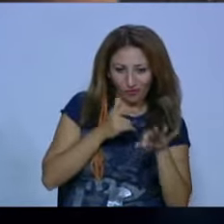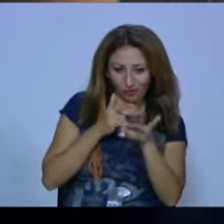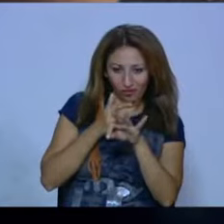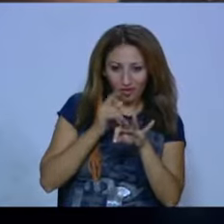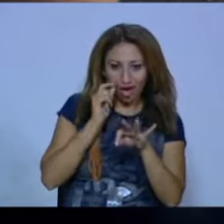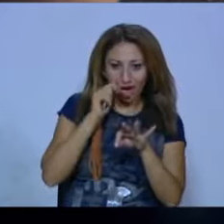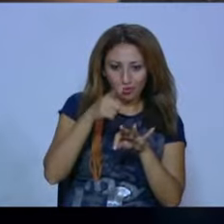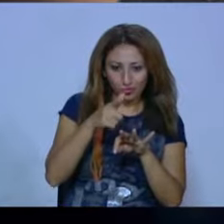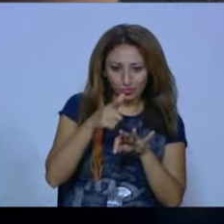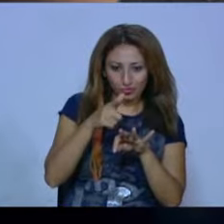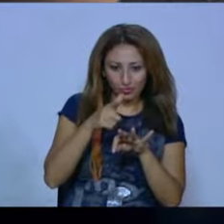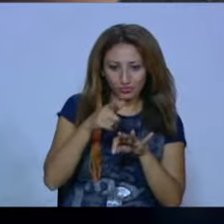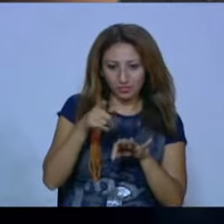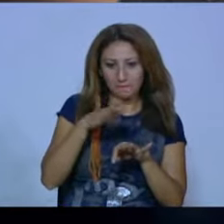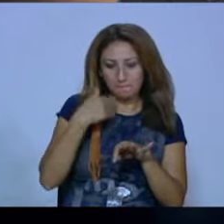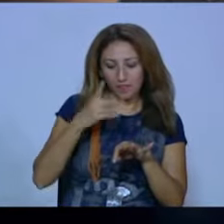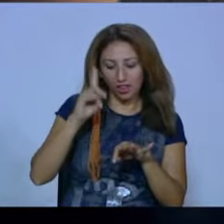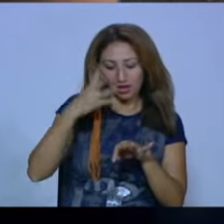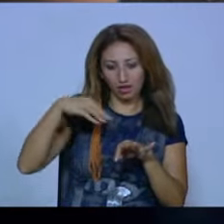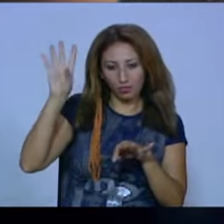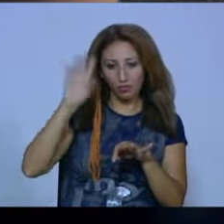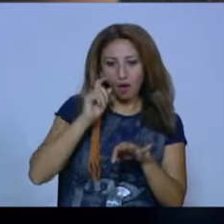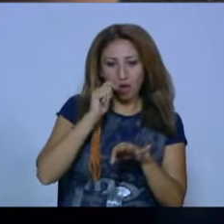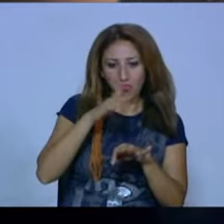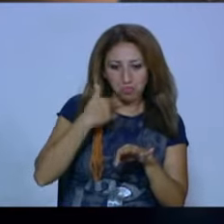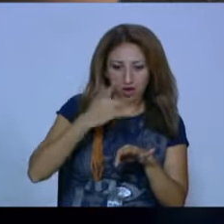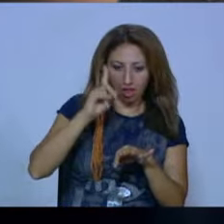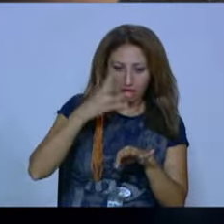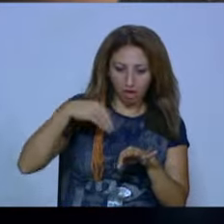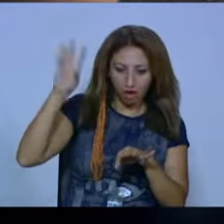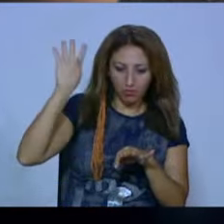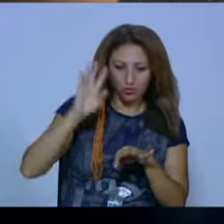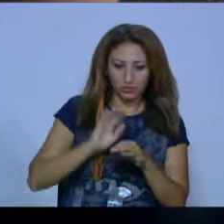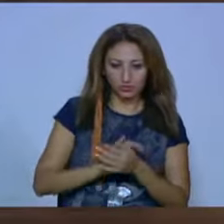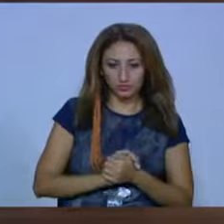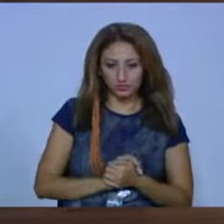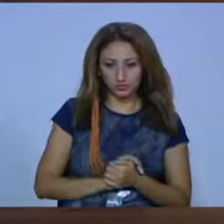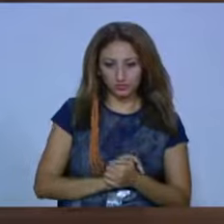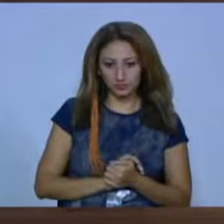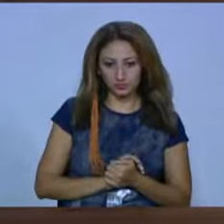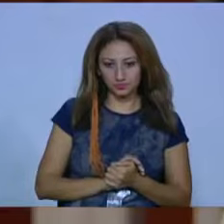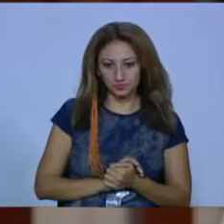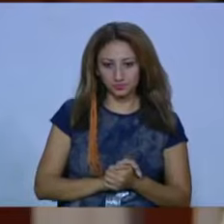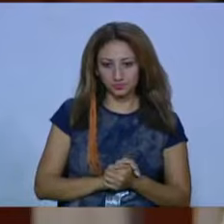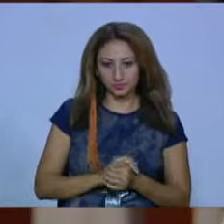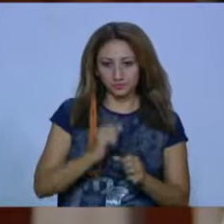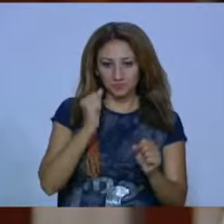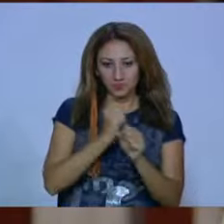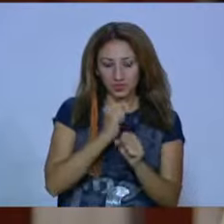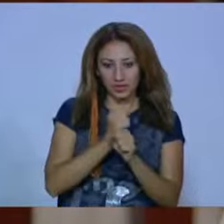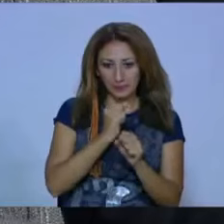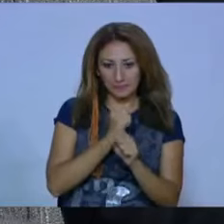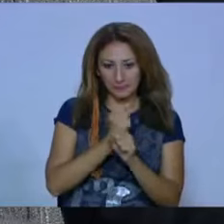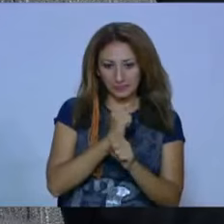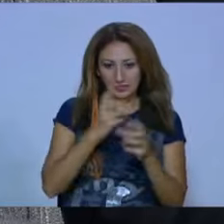وده خالد الله يرحمه وده عم سمير رحمة الله عليه الله يرحمه. كان والدي الله يرحمه اشتغل مع الاستاذ وجيه الليسي، الاستاذ